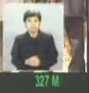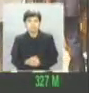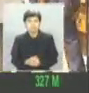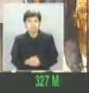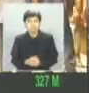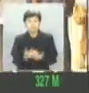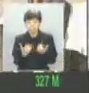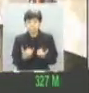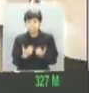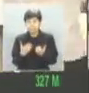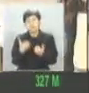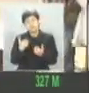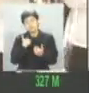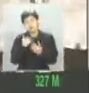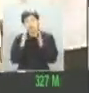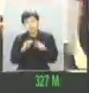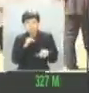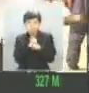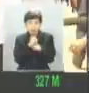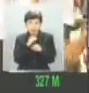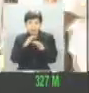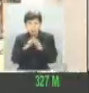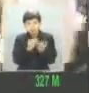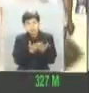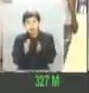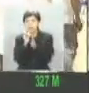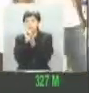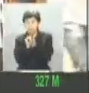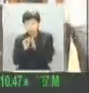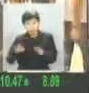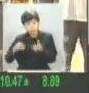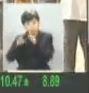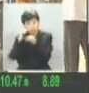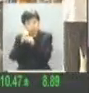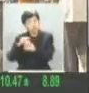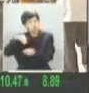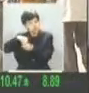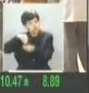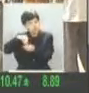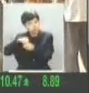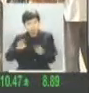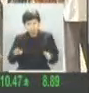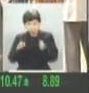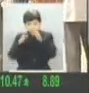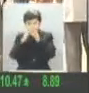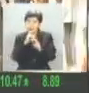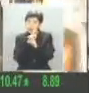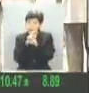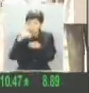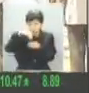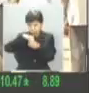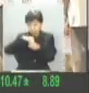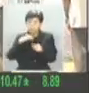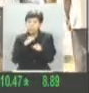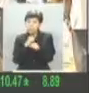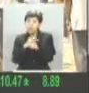ค่ะขณะที่หลังจากนี้นะคะเจ้าหน้าที่จะมีการอัญเชิญโกฏรองในมาประดิษฐานที่บริเวณเชิงตะกอนหลวงนะคะสำหรับ